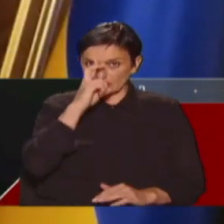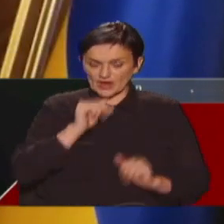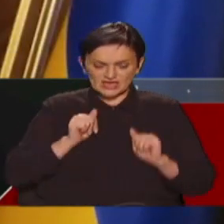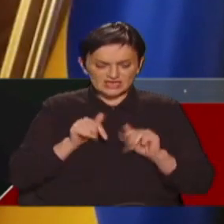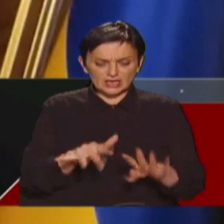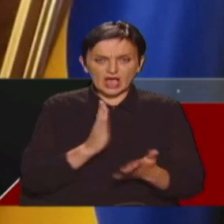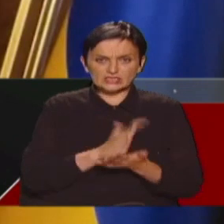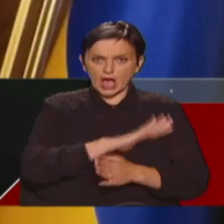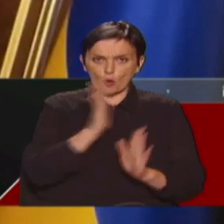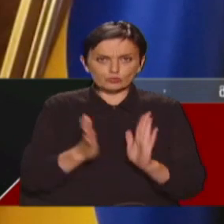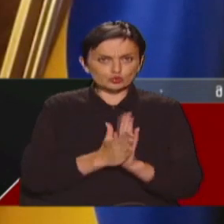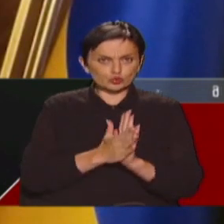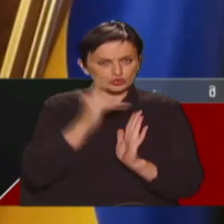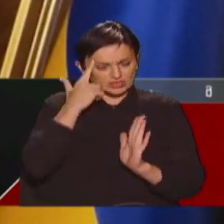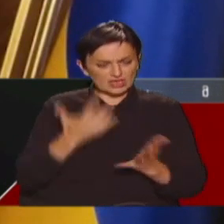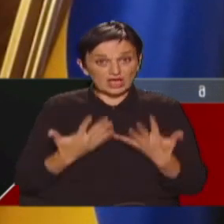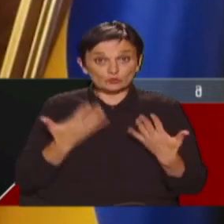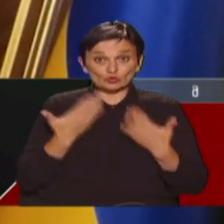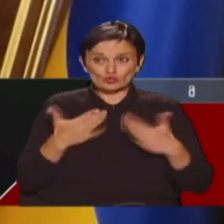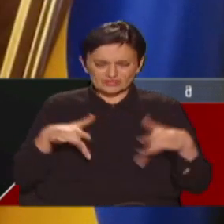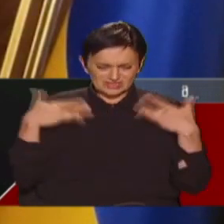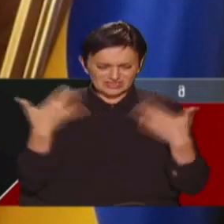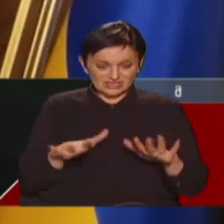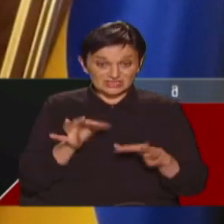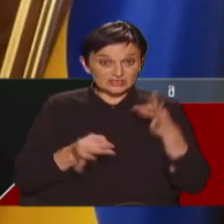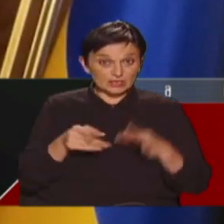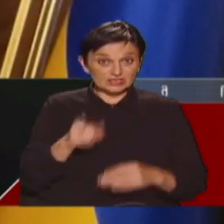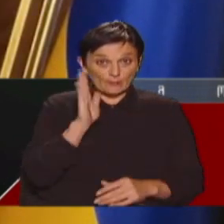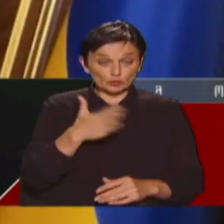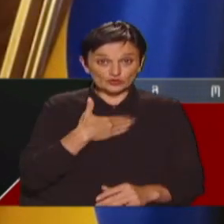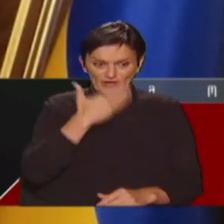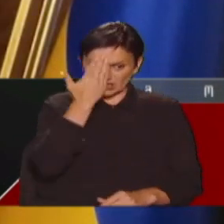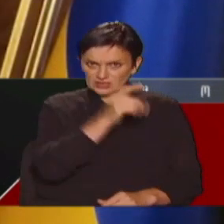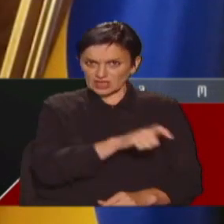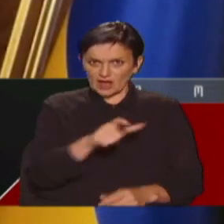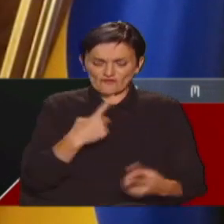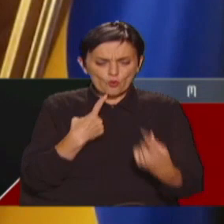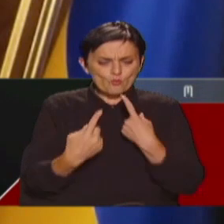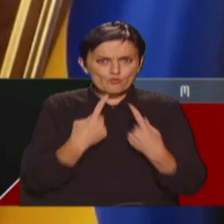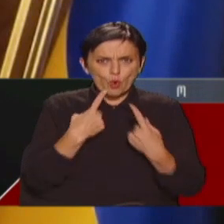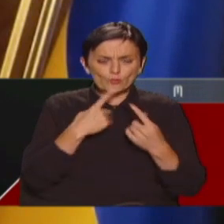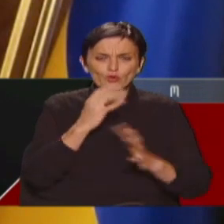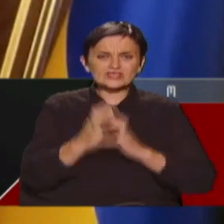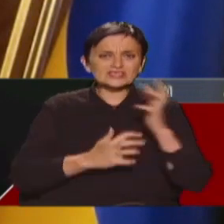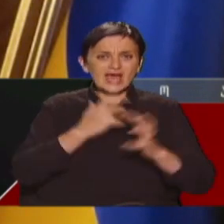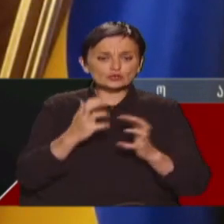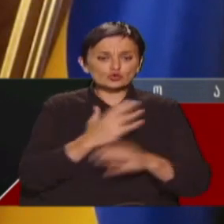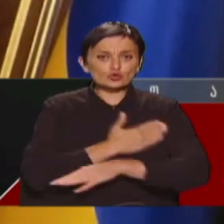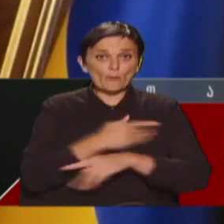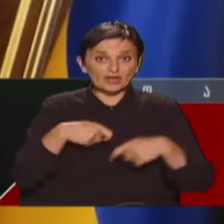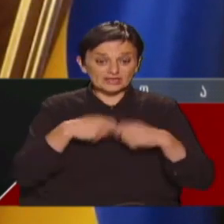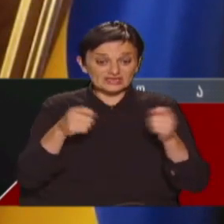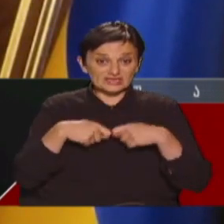reaktsia ikneba absoluturat gasagebi. Tu es sazizghari sasamartlo shedga, tu chvens khalks, qvela molaparakebis, qvela saertashevisho normis